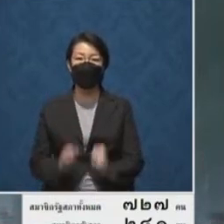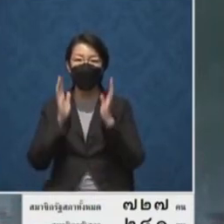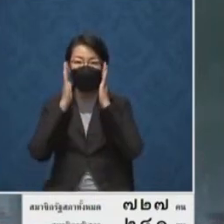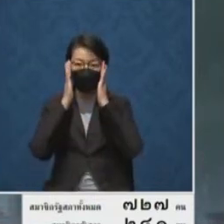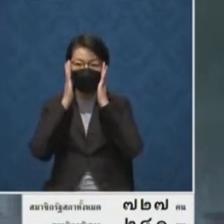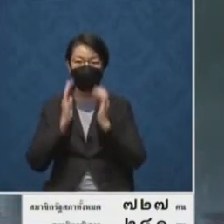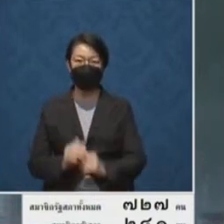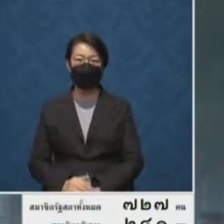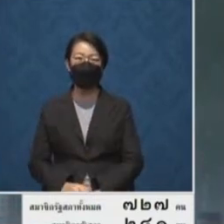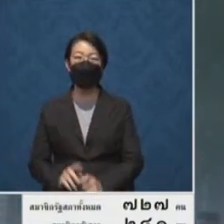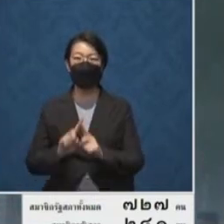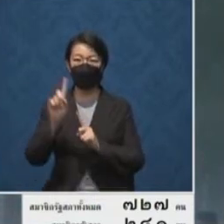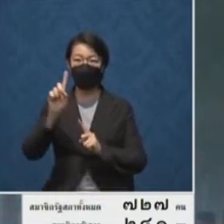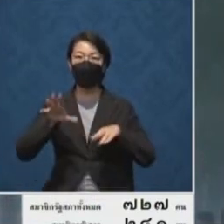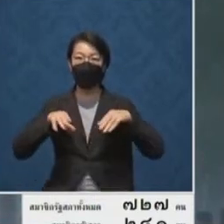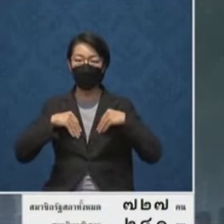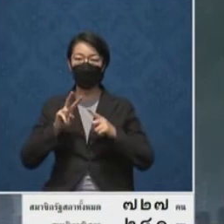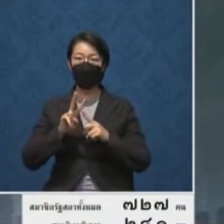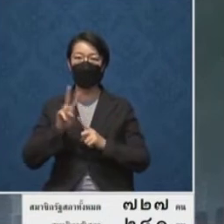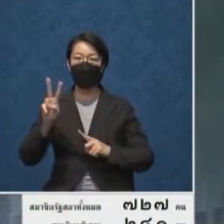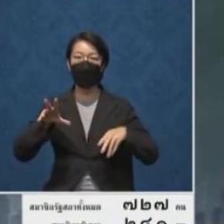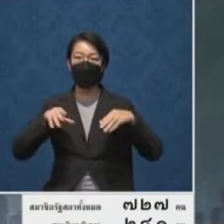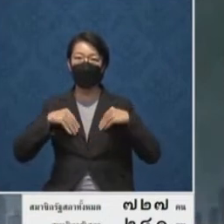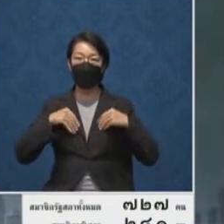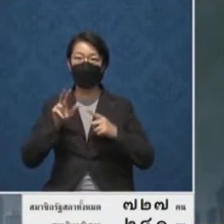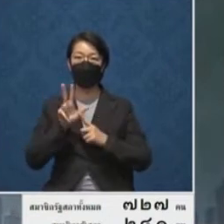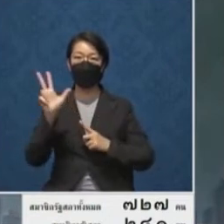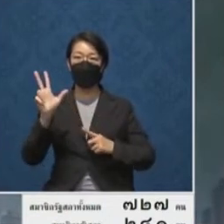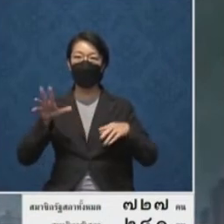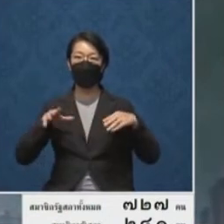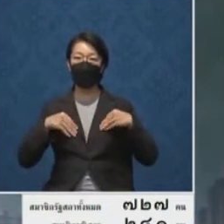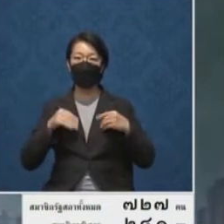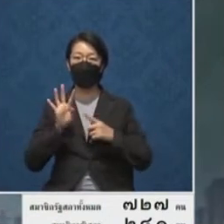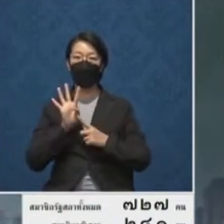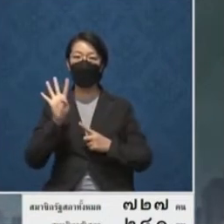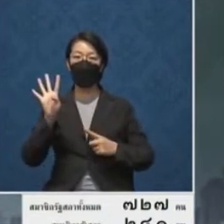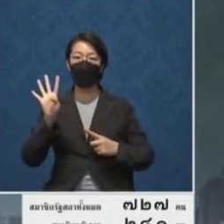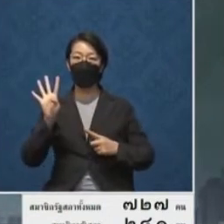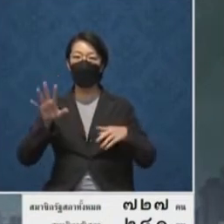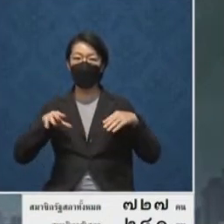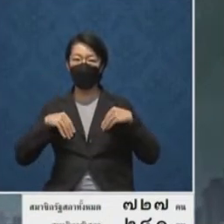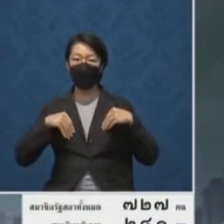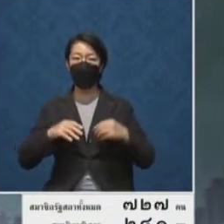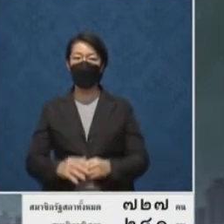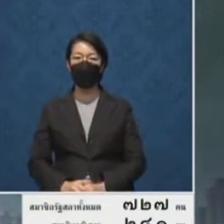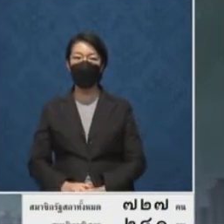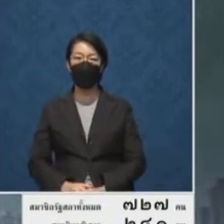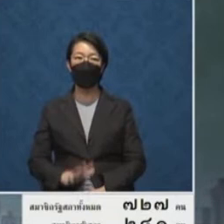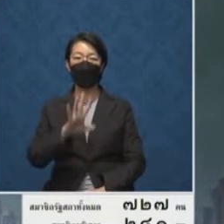โกรธคำลือ 1รับหลักการ2รับหลักการ3รับหลักการ4รับหลักการ